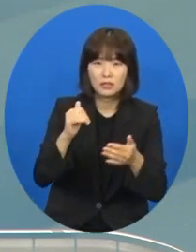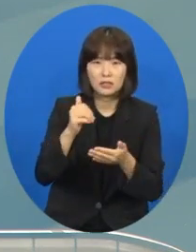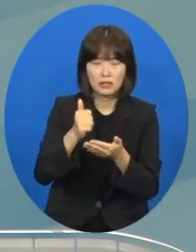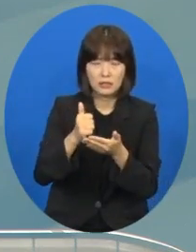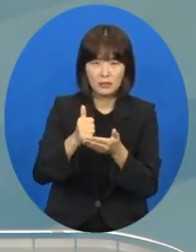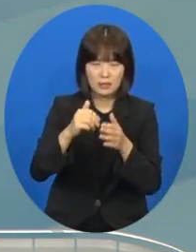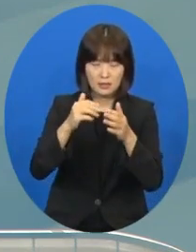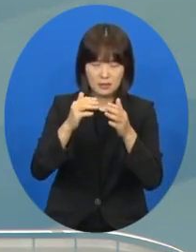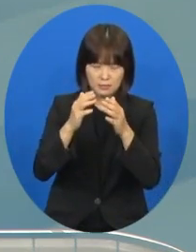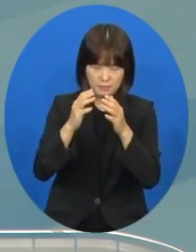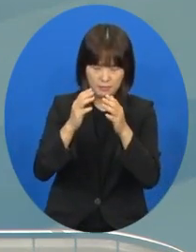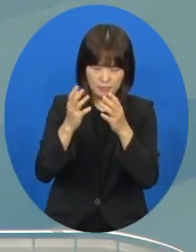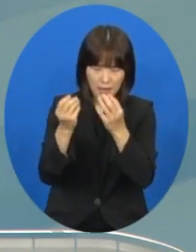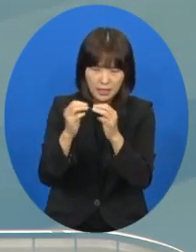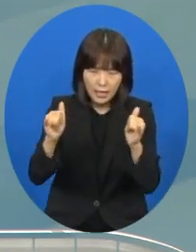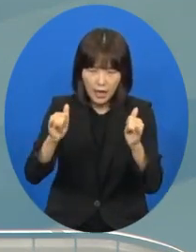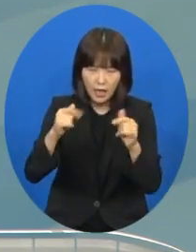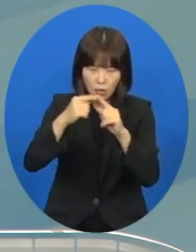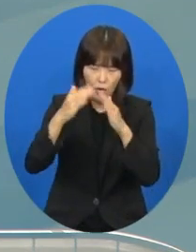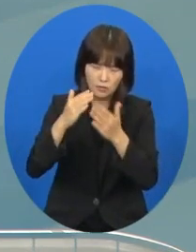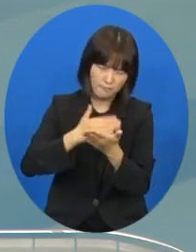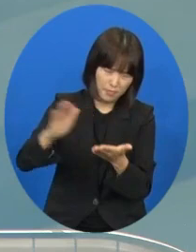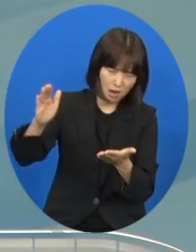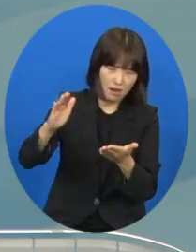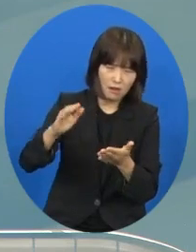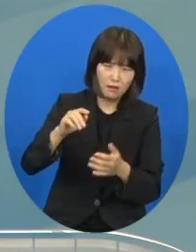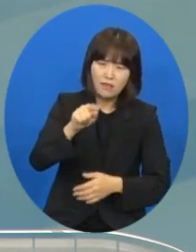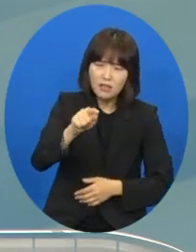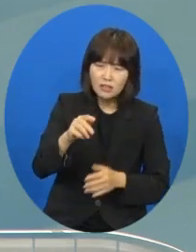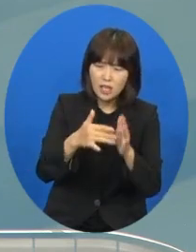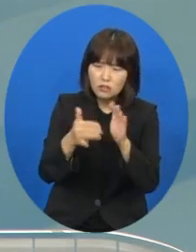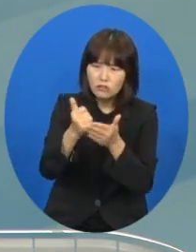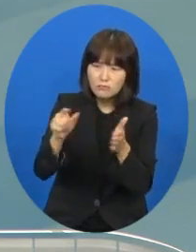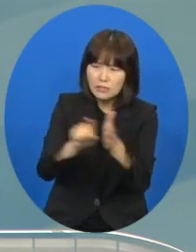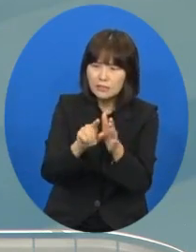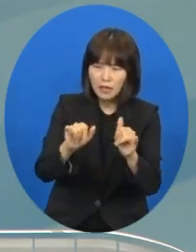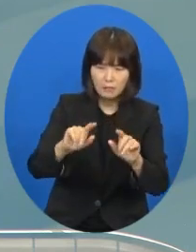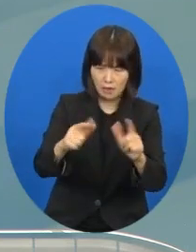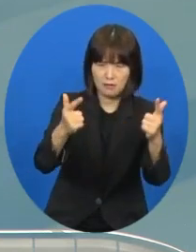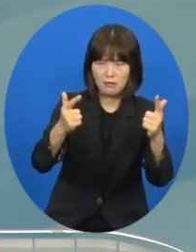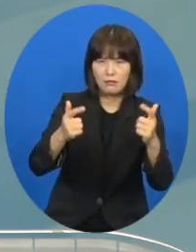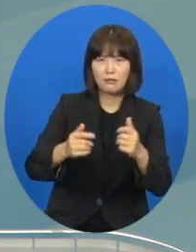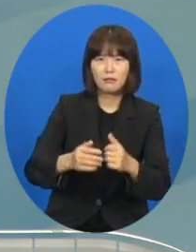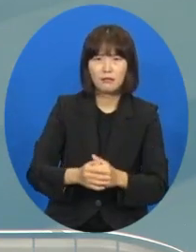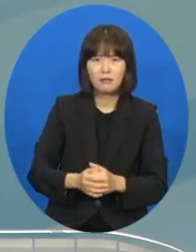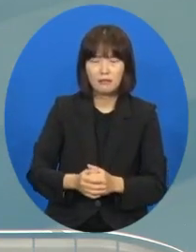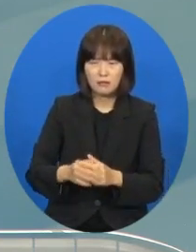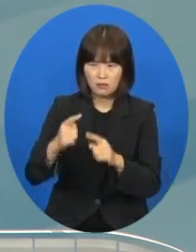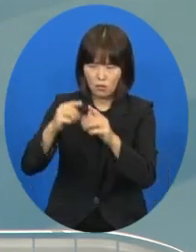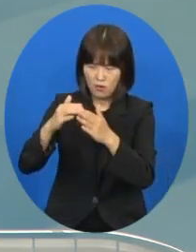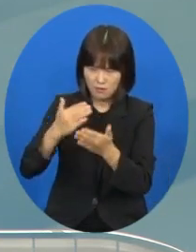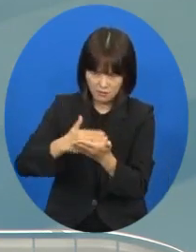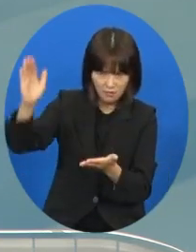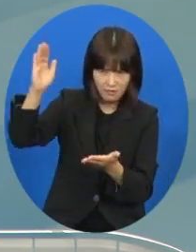출교시켰어요. 당신 예수 믿는 사람 아니요? 당신 그러면 예수 믿는 사람 아니야? 교회 나가.